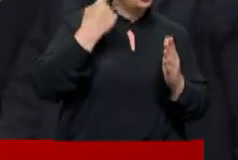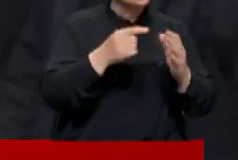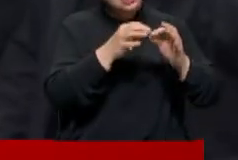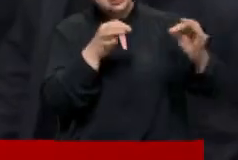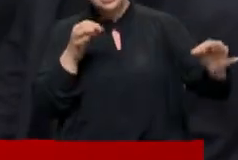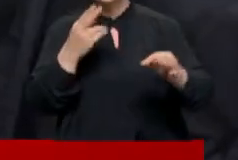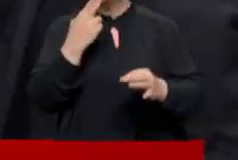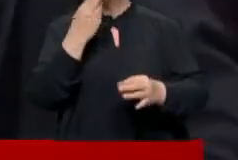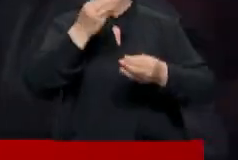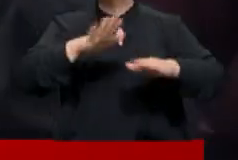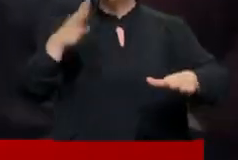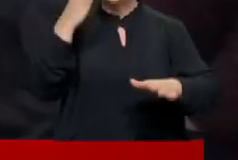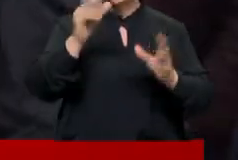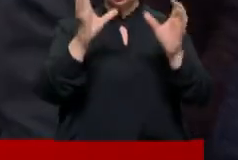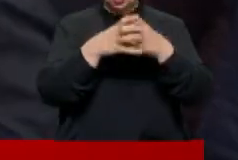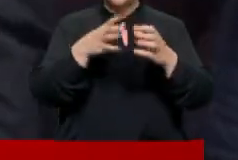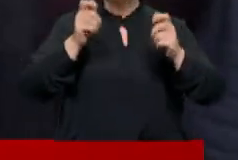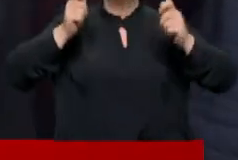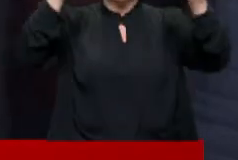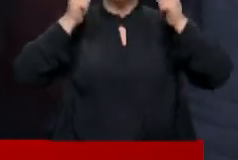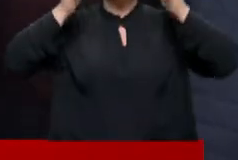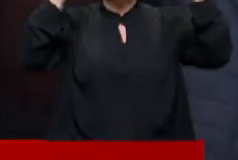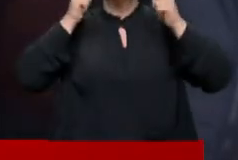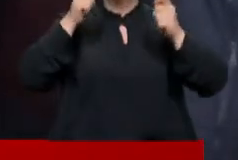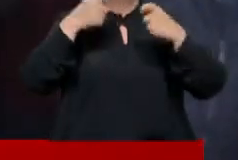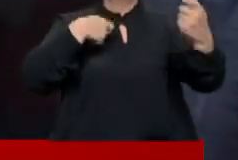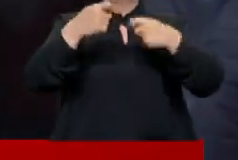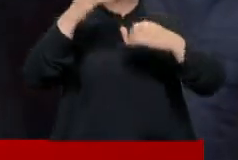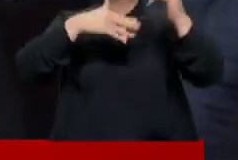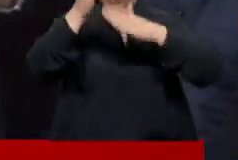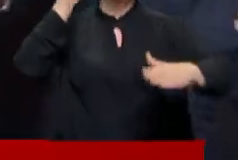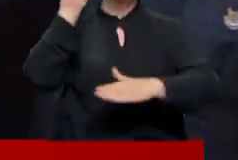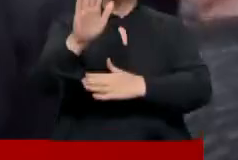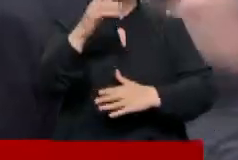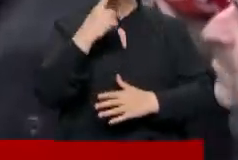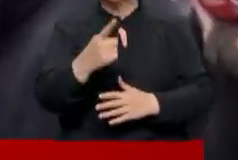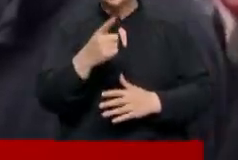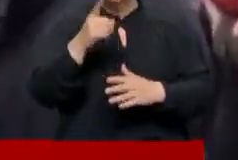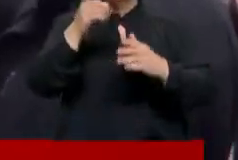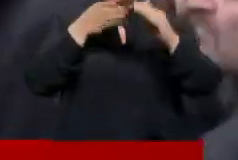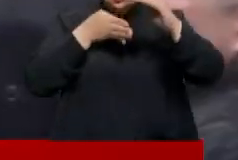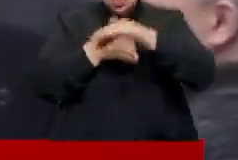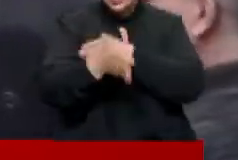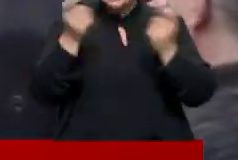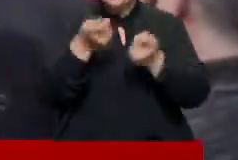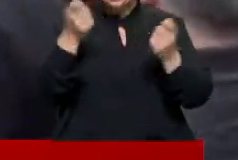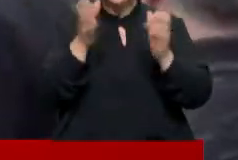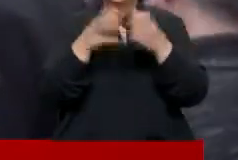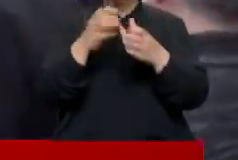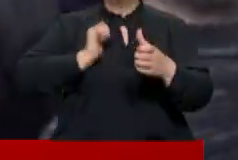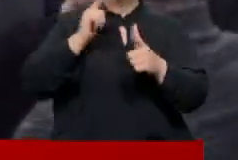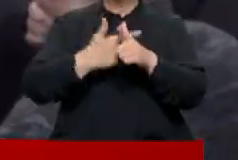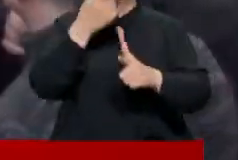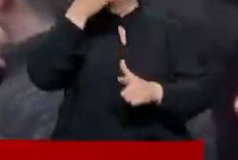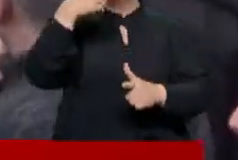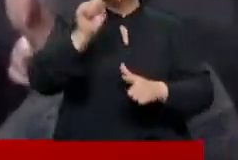Aralarında kadın ve çocukların da bulunduğu grup ellerinde pankartlar şirketin inşaatı durdurmasını istedi. Tünel alanına girmeye çalışan gruba jandarma